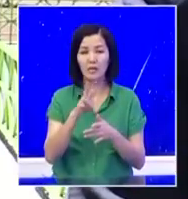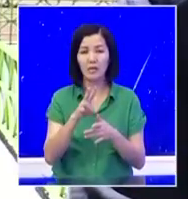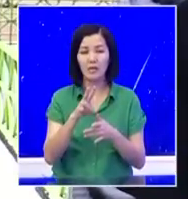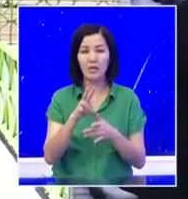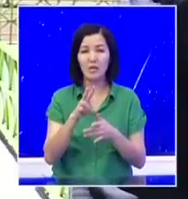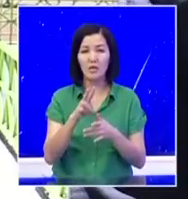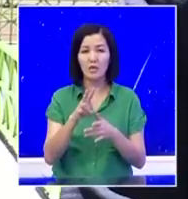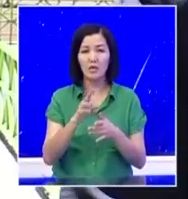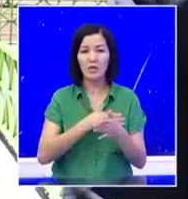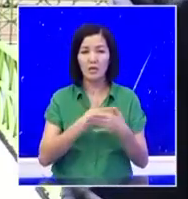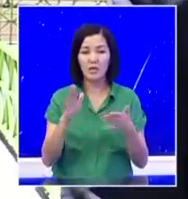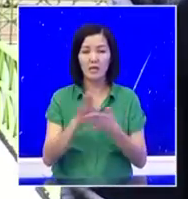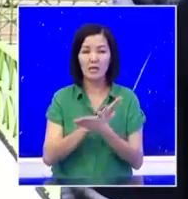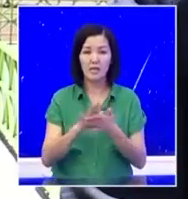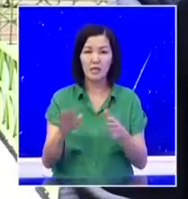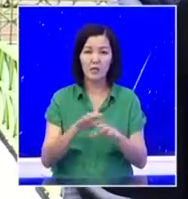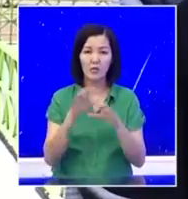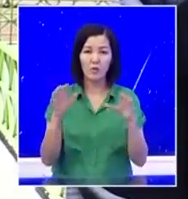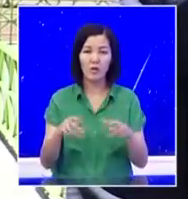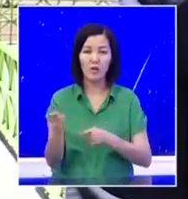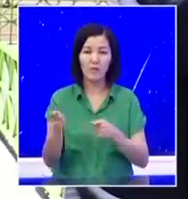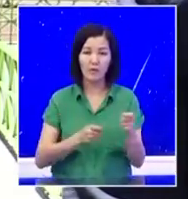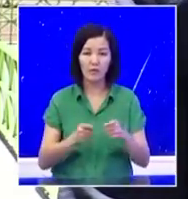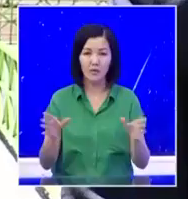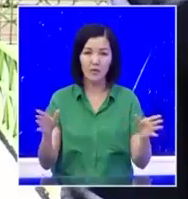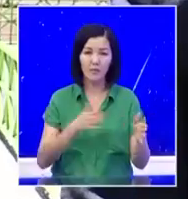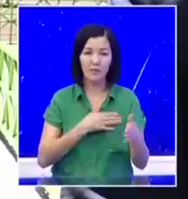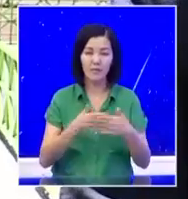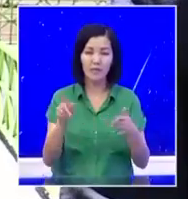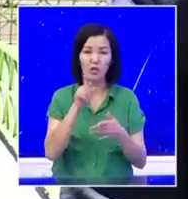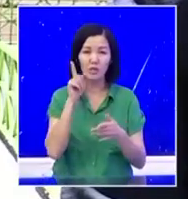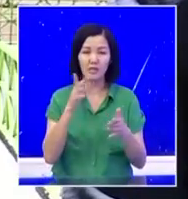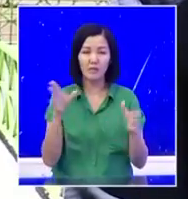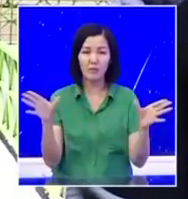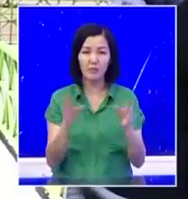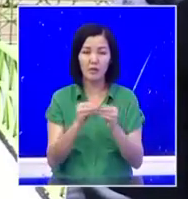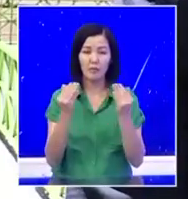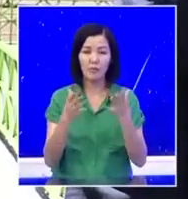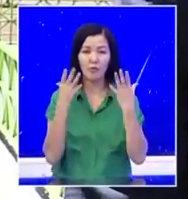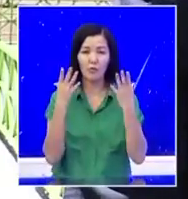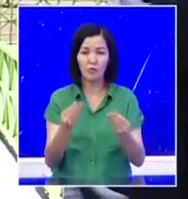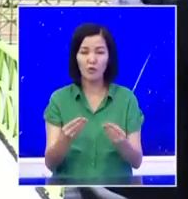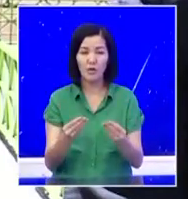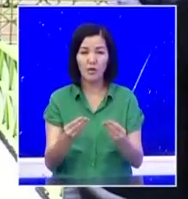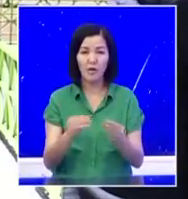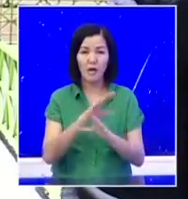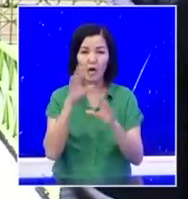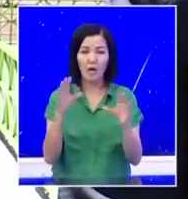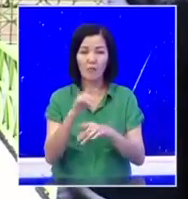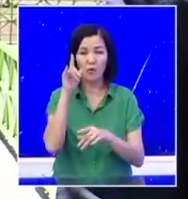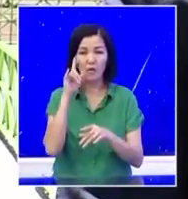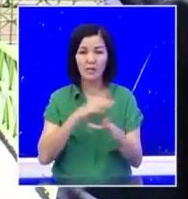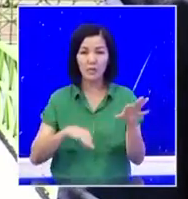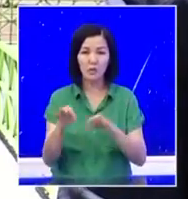қанатының еріктілері бар, төрағалары бар, келешек жастардың белсенді азаматтары бар. Бүгінгі таңда Қамқор Қазақстан